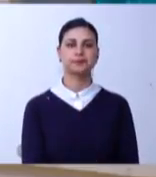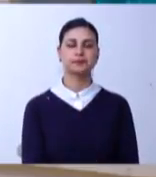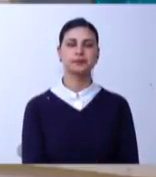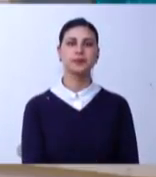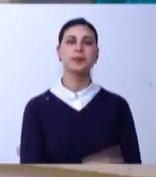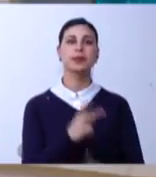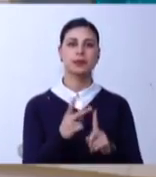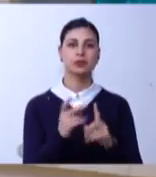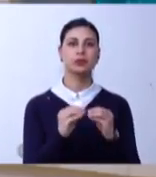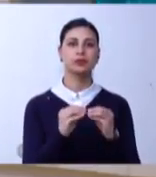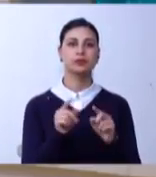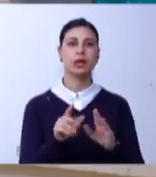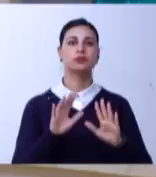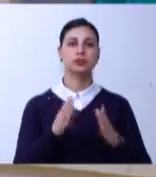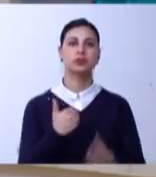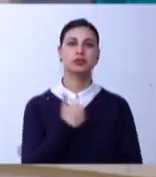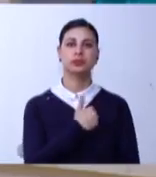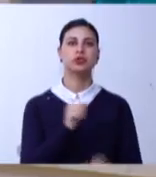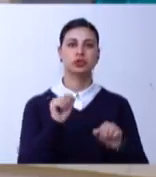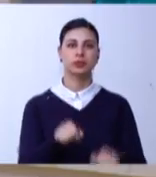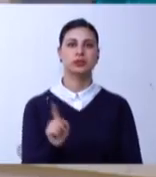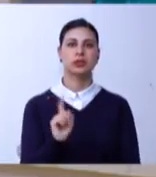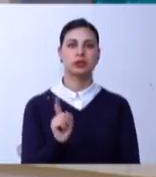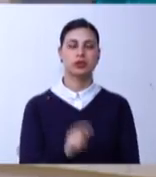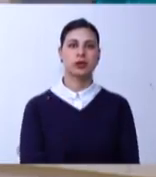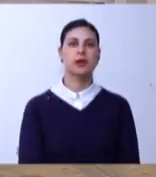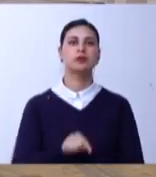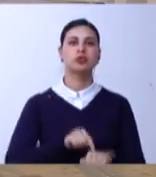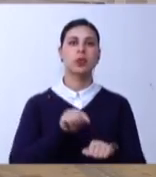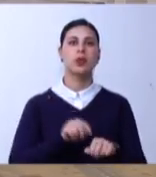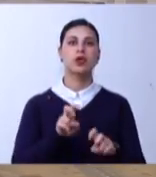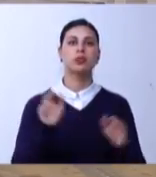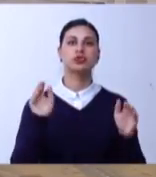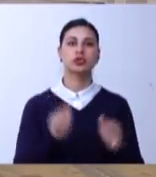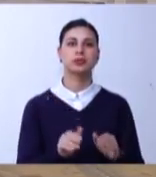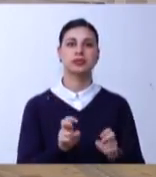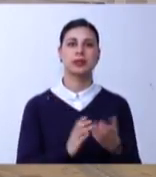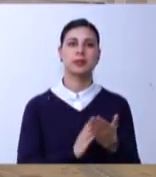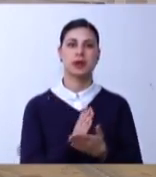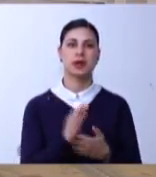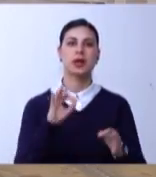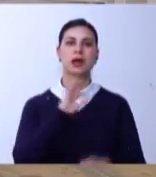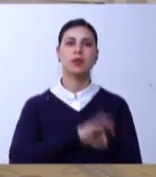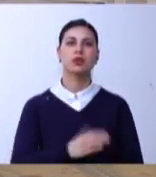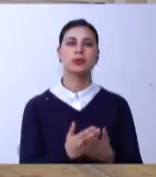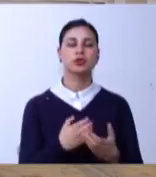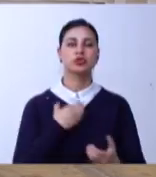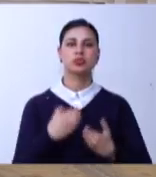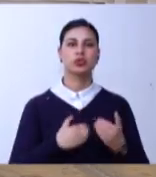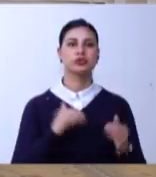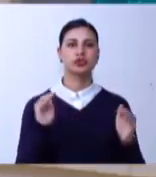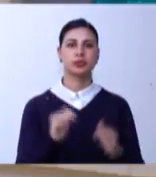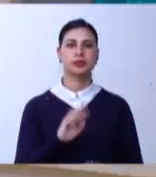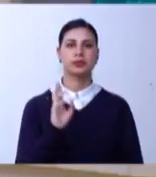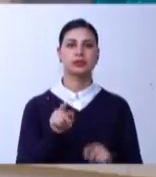მეორე, ანალოგიურად ამ შემთხვევაში შეგვიძლია, რომ აი ეს მგრძნობელობის შემცირების სტრატეგიები გამოვიყენოთ, ხო, ფოთვის შემცირების სტრატეგიები